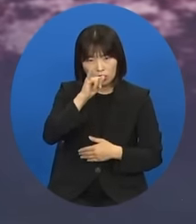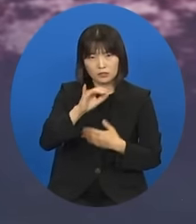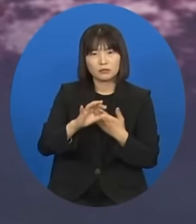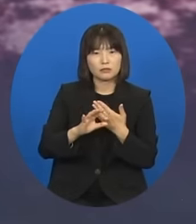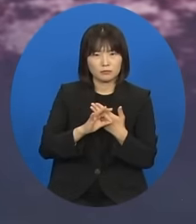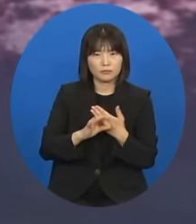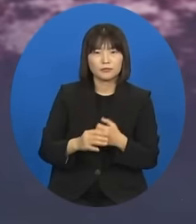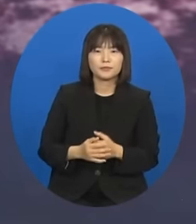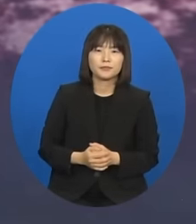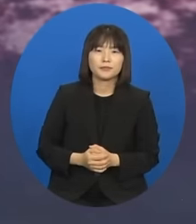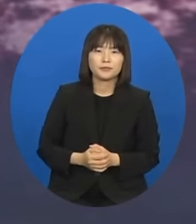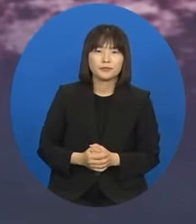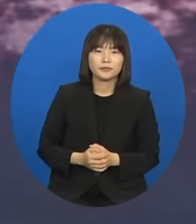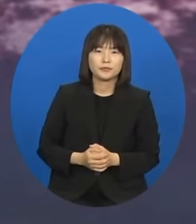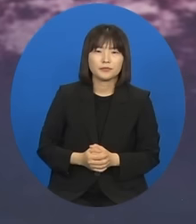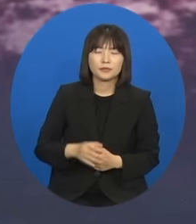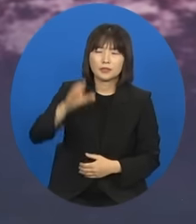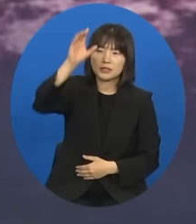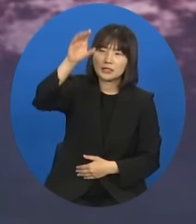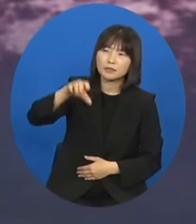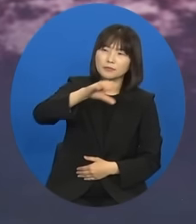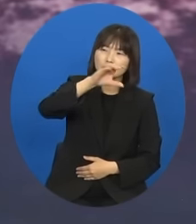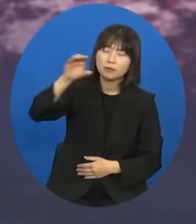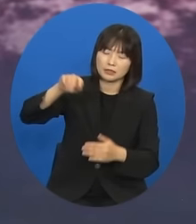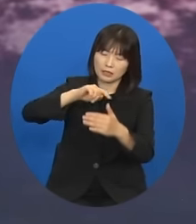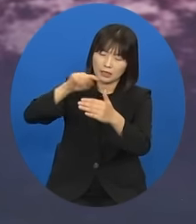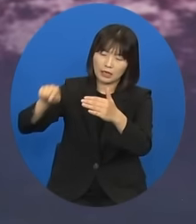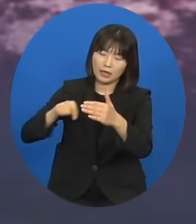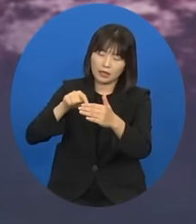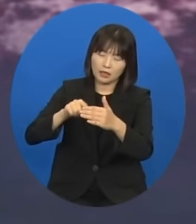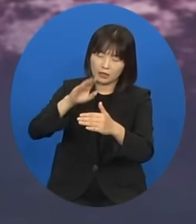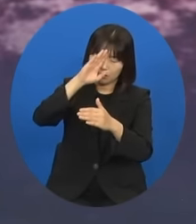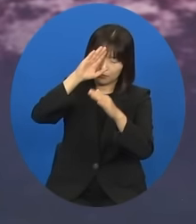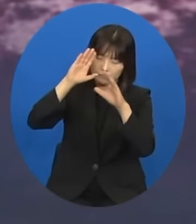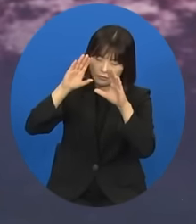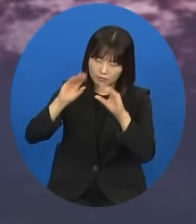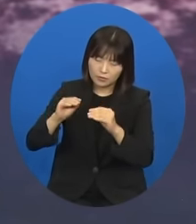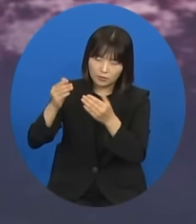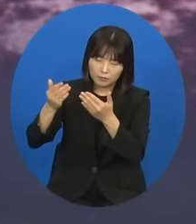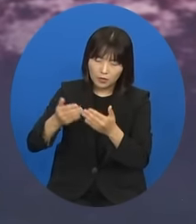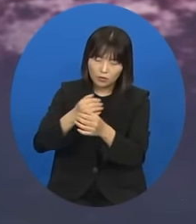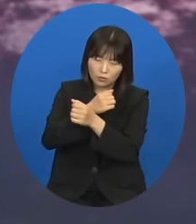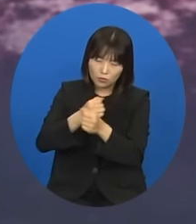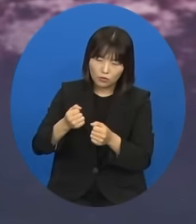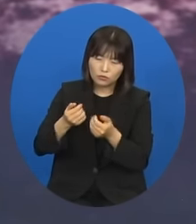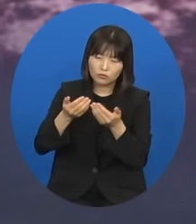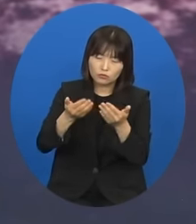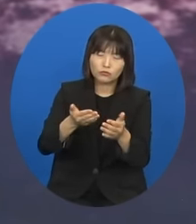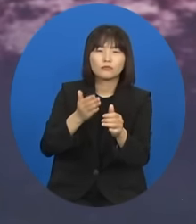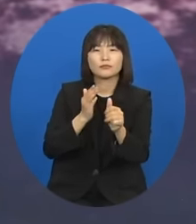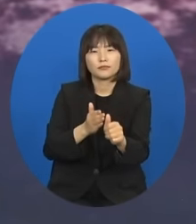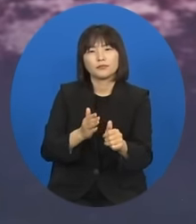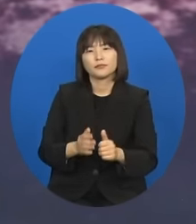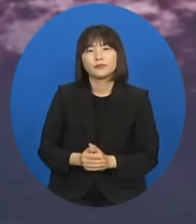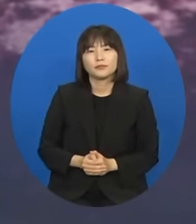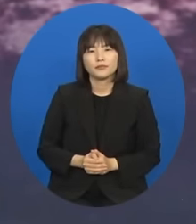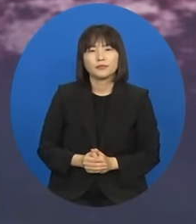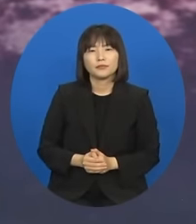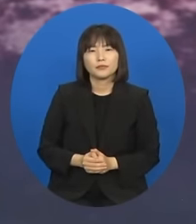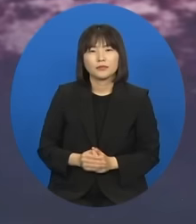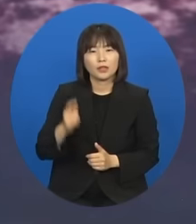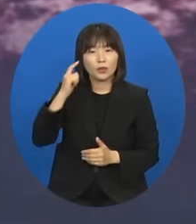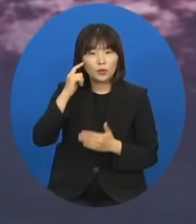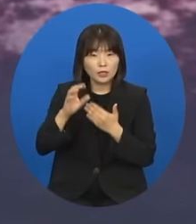있으시다면 여러분 십자가 안에서 치유를 받으시고 용서하시길 바라요 왜냐하면